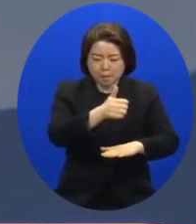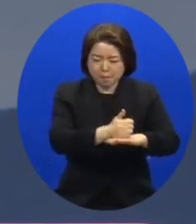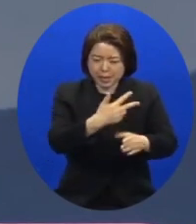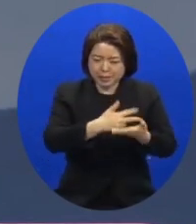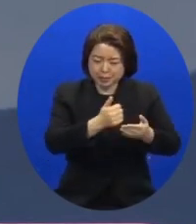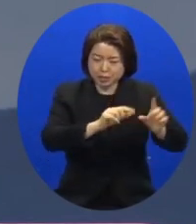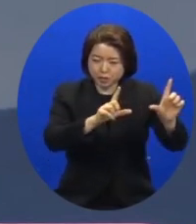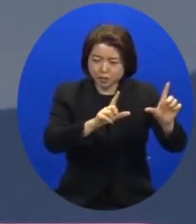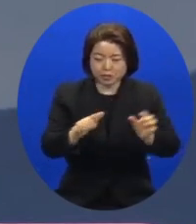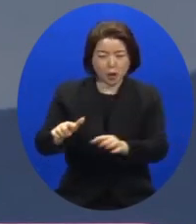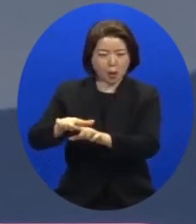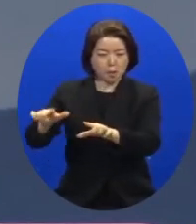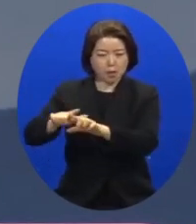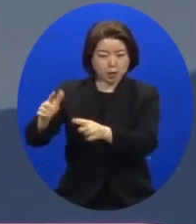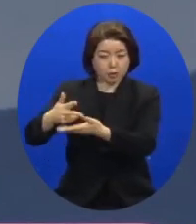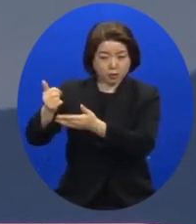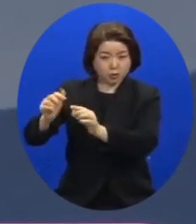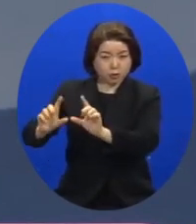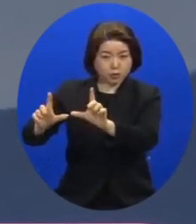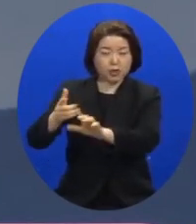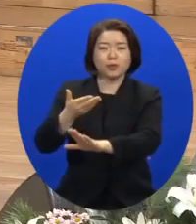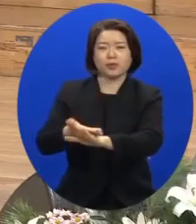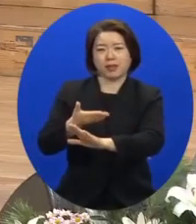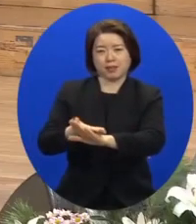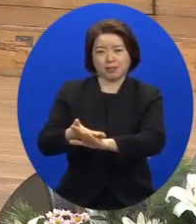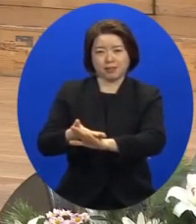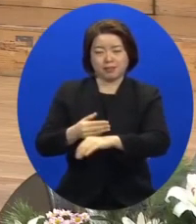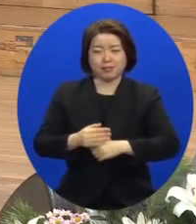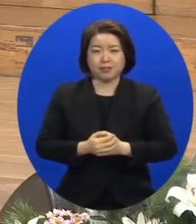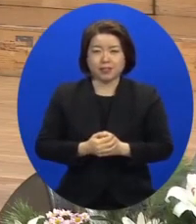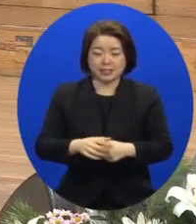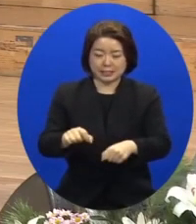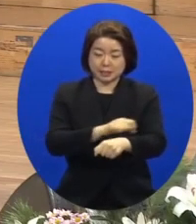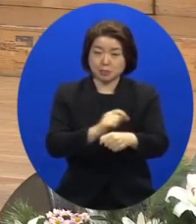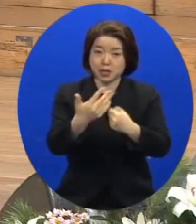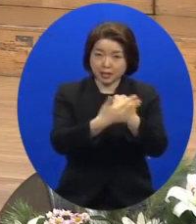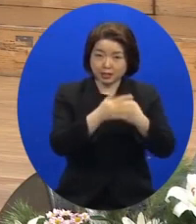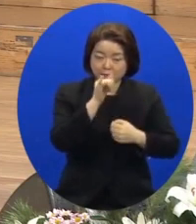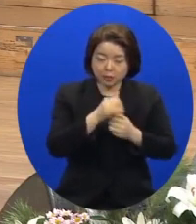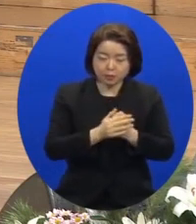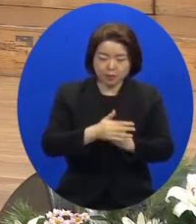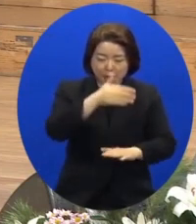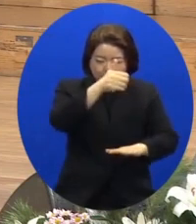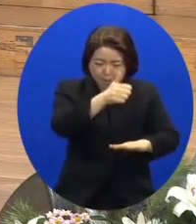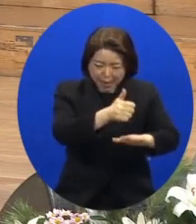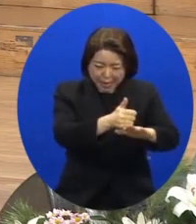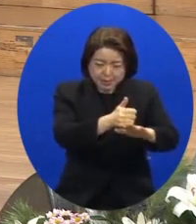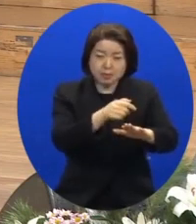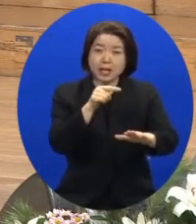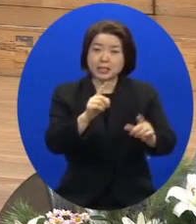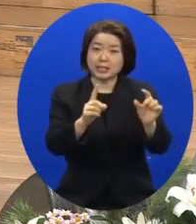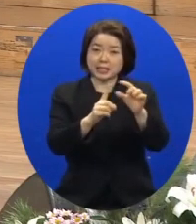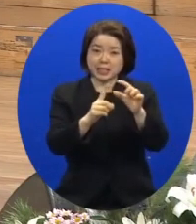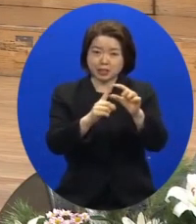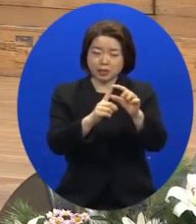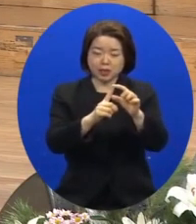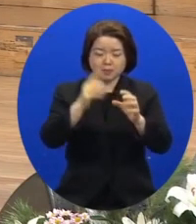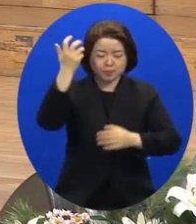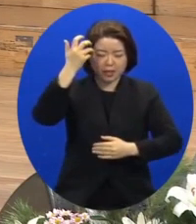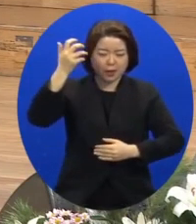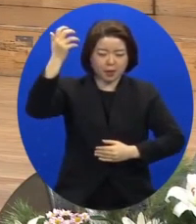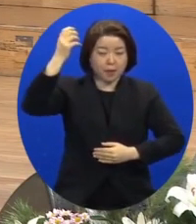주 1 과는 다른 특별한 은혜가 있습니다 이 마지막 이라고 하는 단어의 영감이